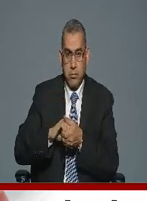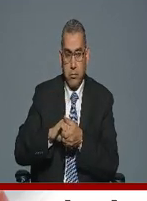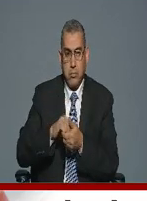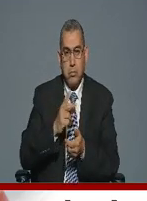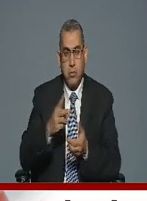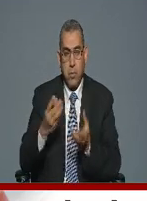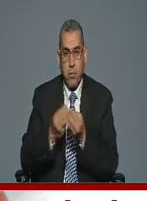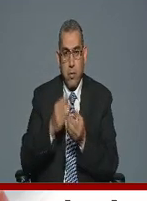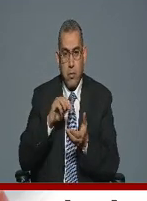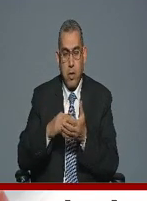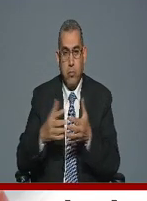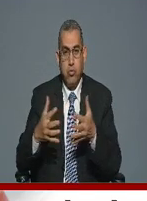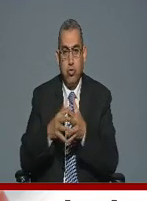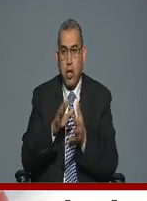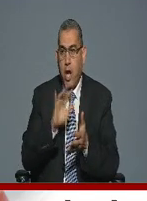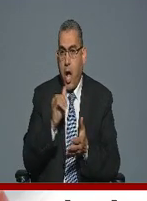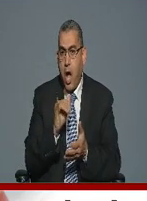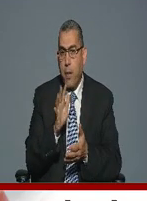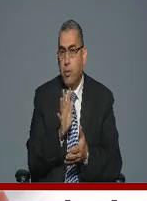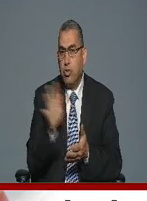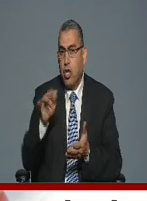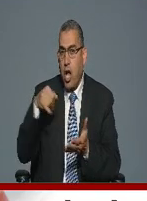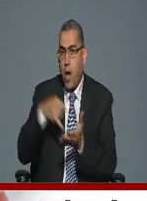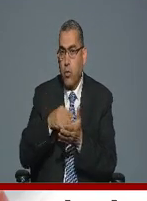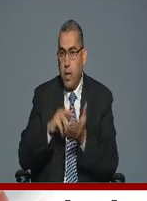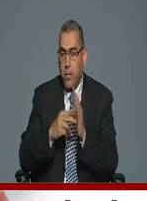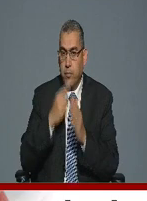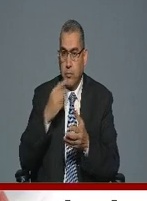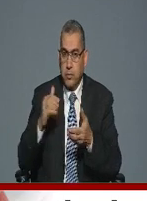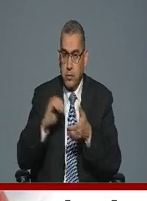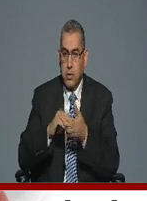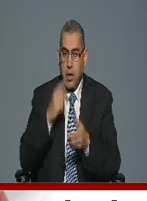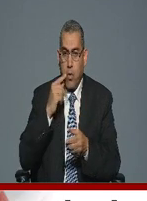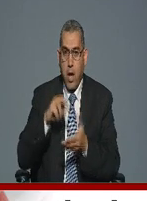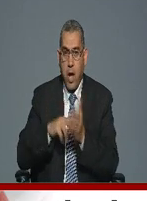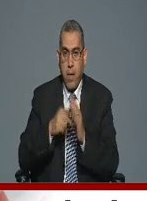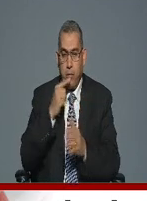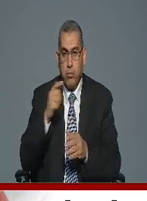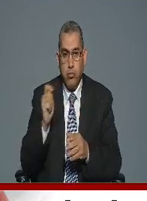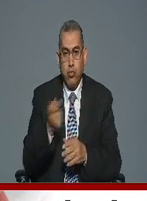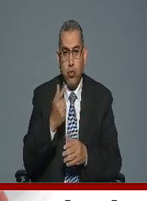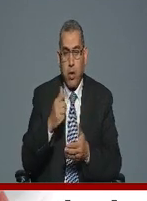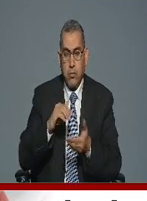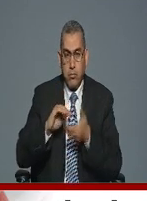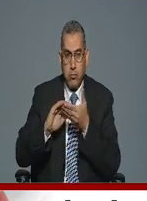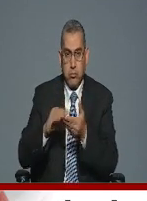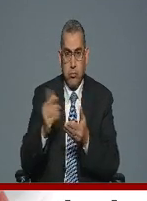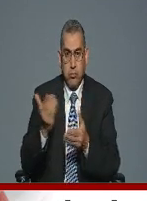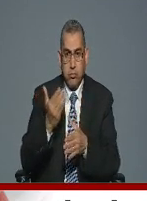بعملية السلام الشرق الأوسط، وكذلك في عقد الانتخابات في ليبيا بسرعة، وكذلك